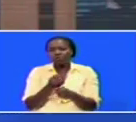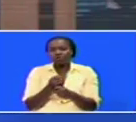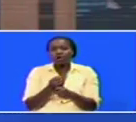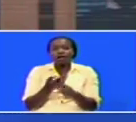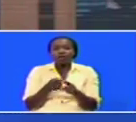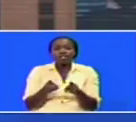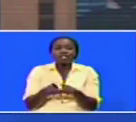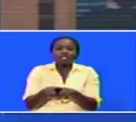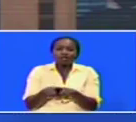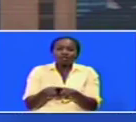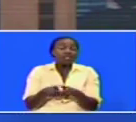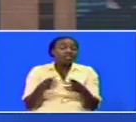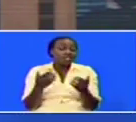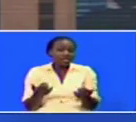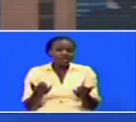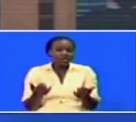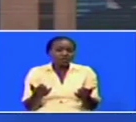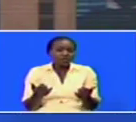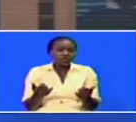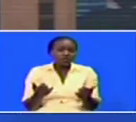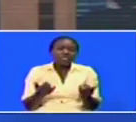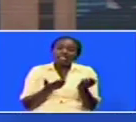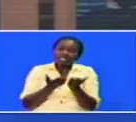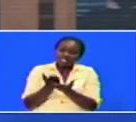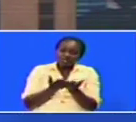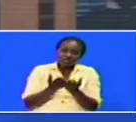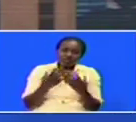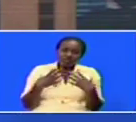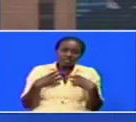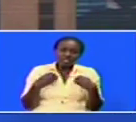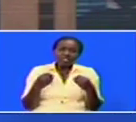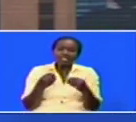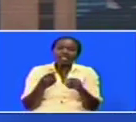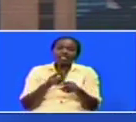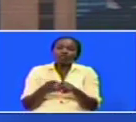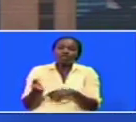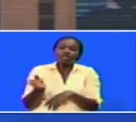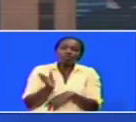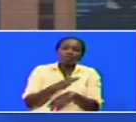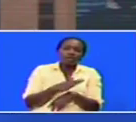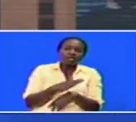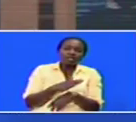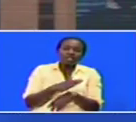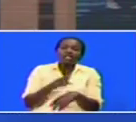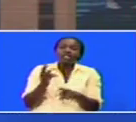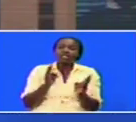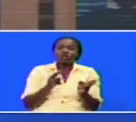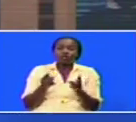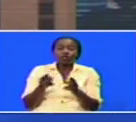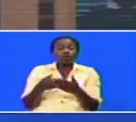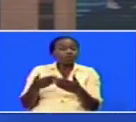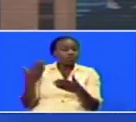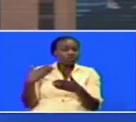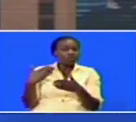sasa hali ya huduma za afya zitakaporejea kuwa ile hali ambayo ilikuwa hapo mbeleni.